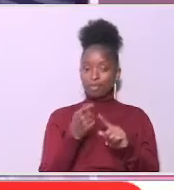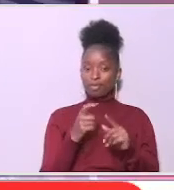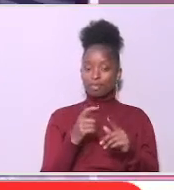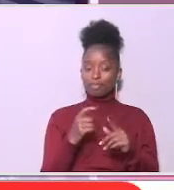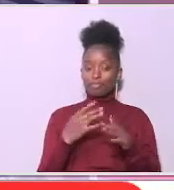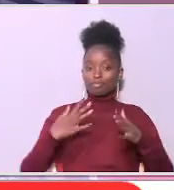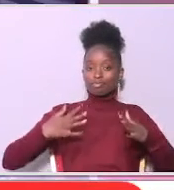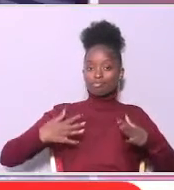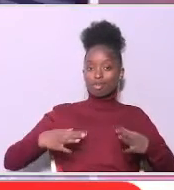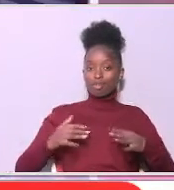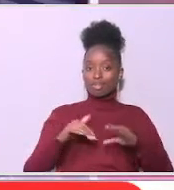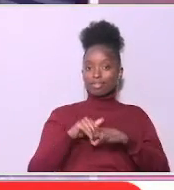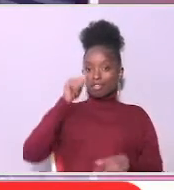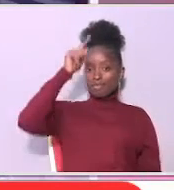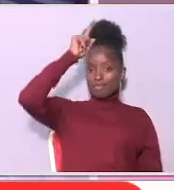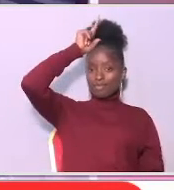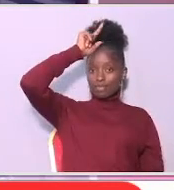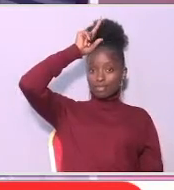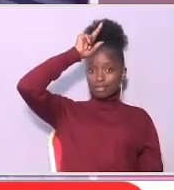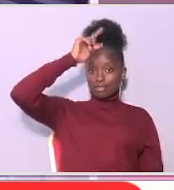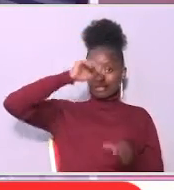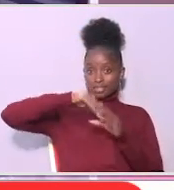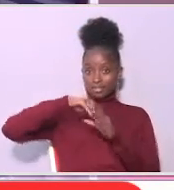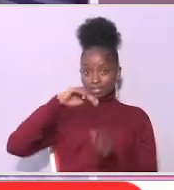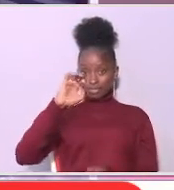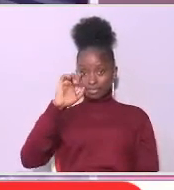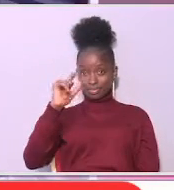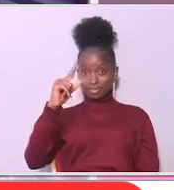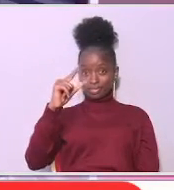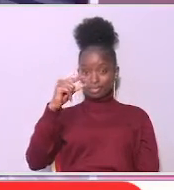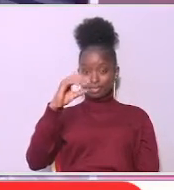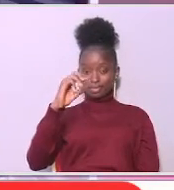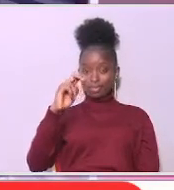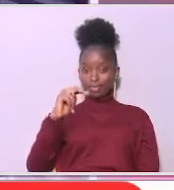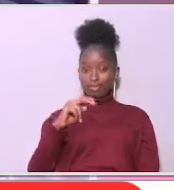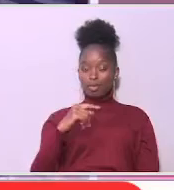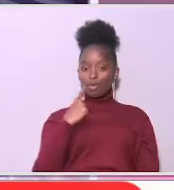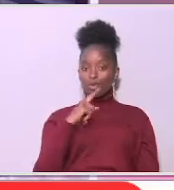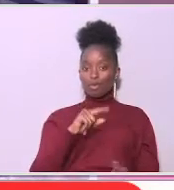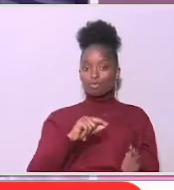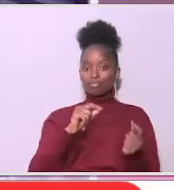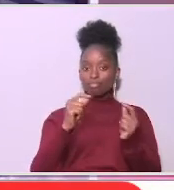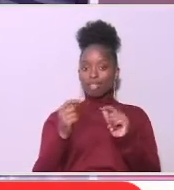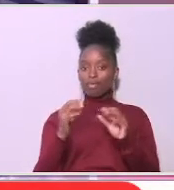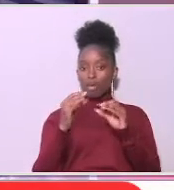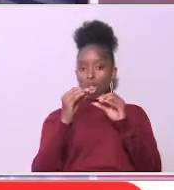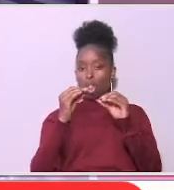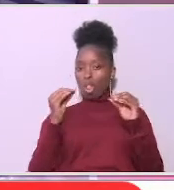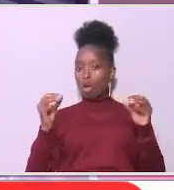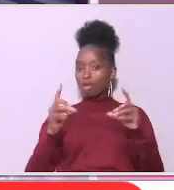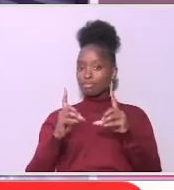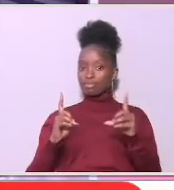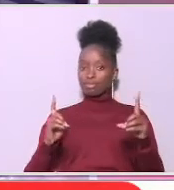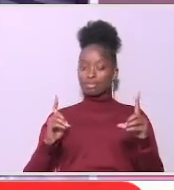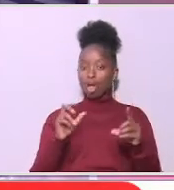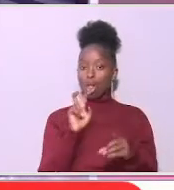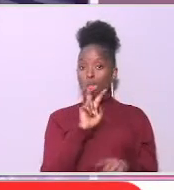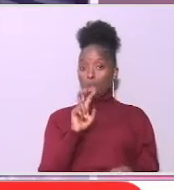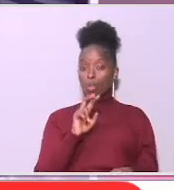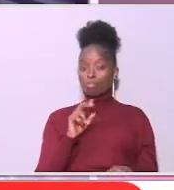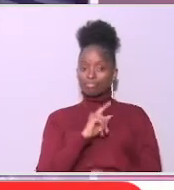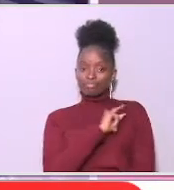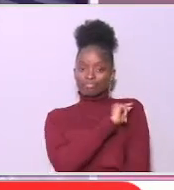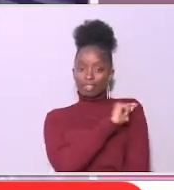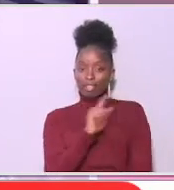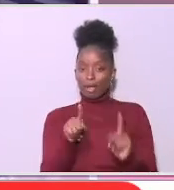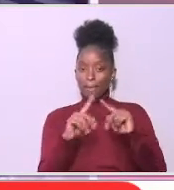cha Tuikut, eneo bunge la Mlima Elgon, kaunti ya Bungoma, wamekuwa wakisafiri mwendo mrefu kutafuta matibabu na sasa huenda